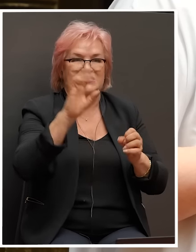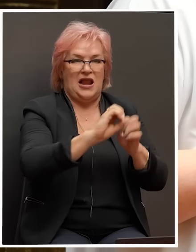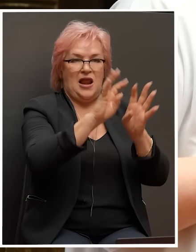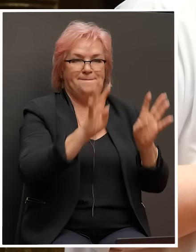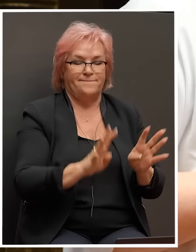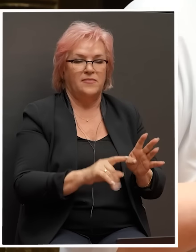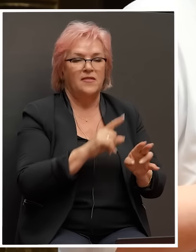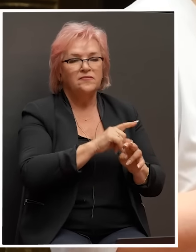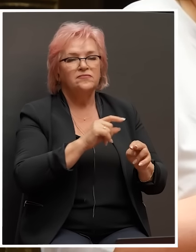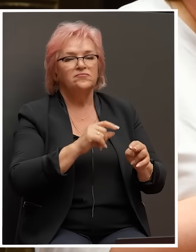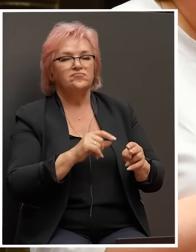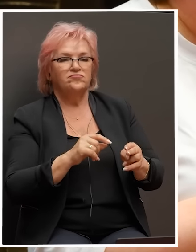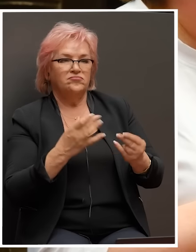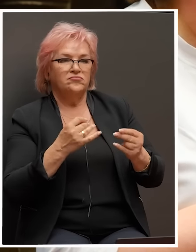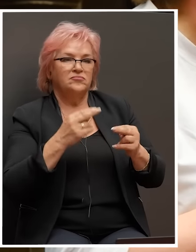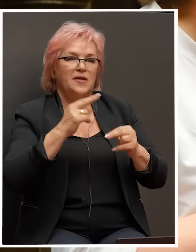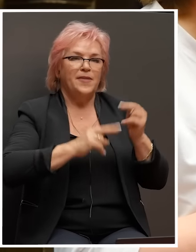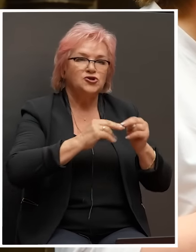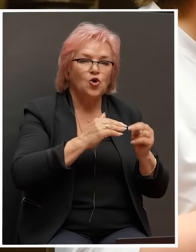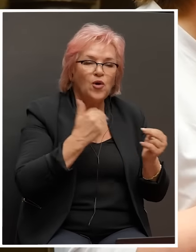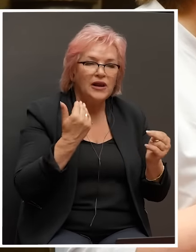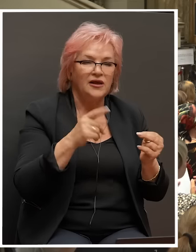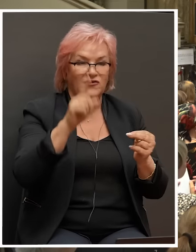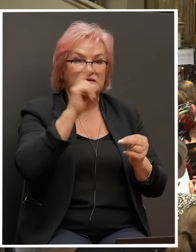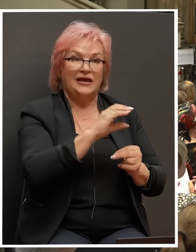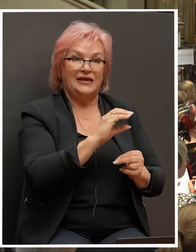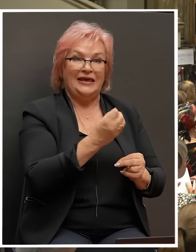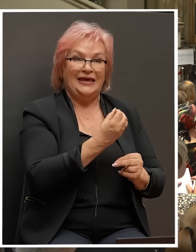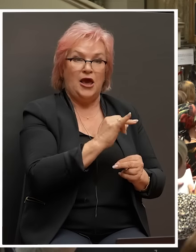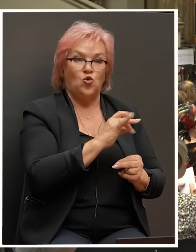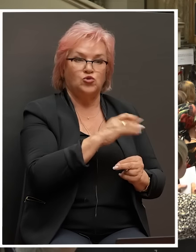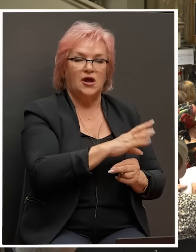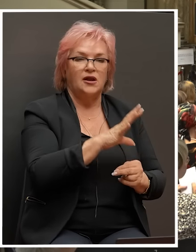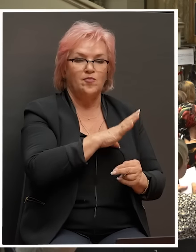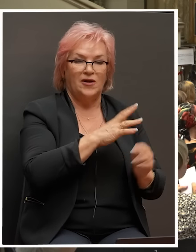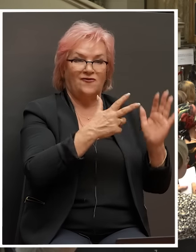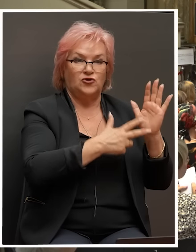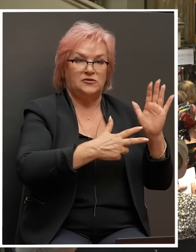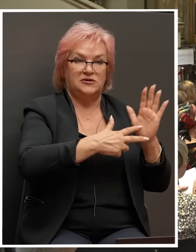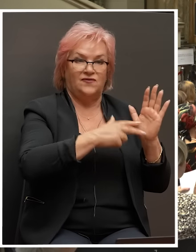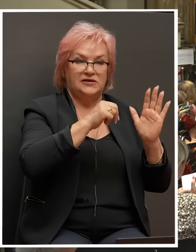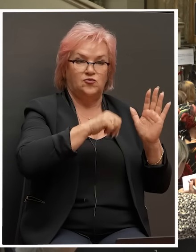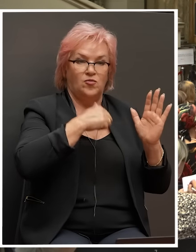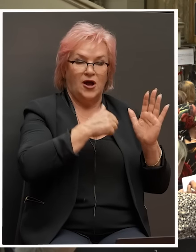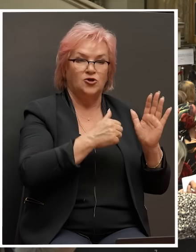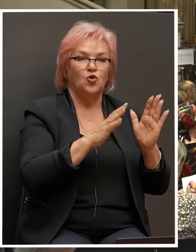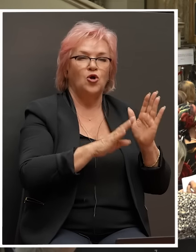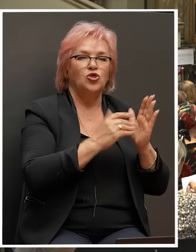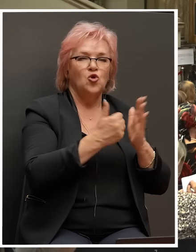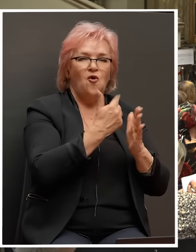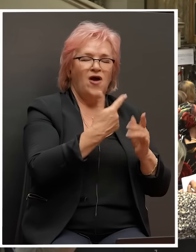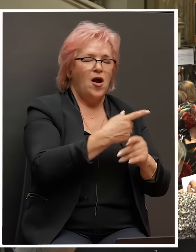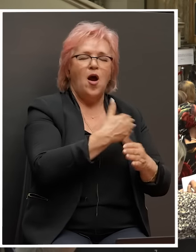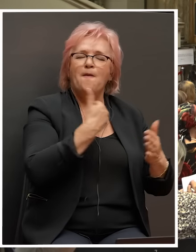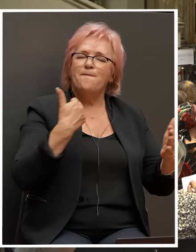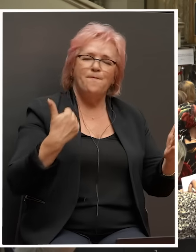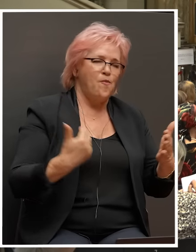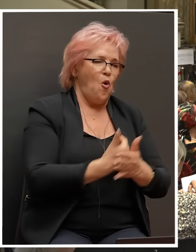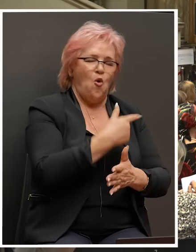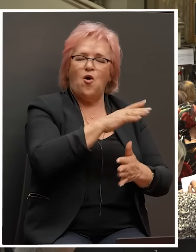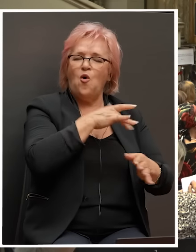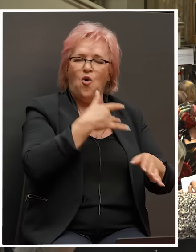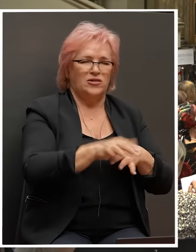сколько построили, потому что, как вы, наверное, знаете, Иерусалим был в 88 году от новой эры полностью распахан